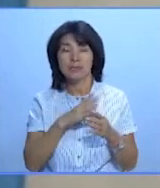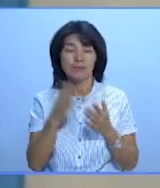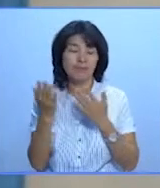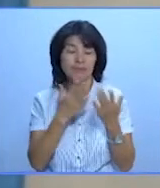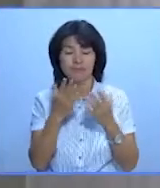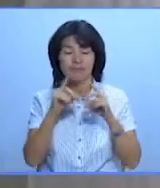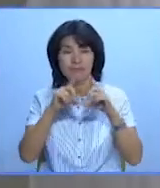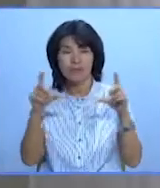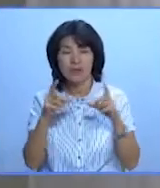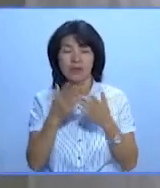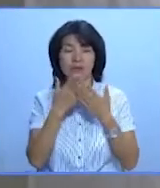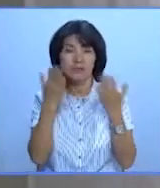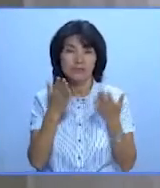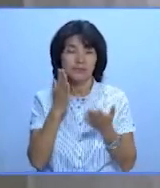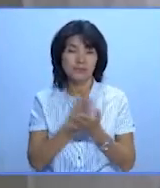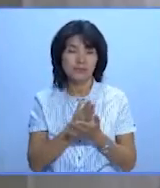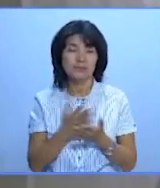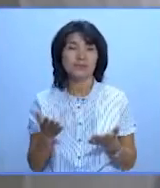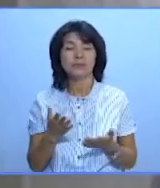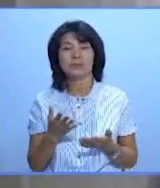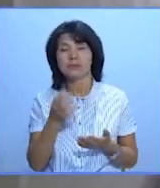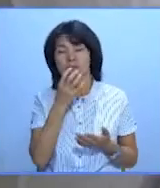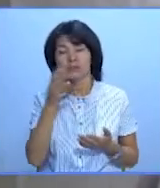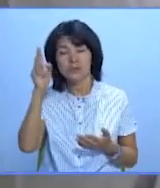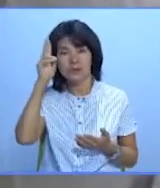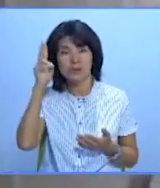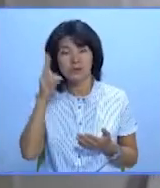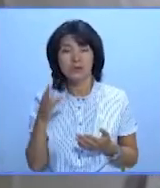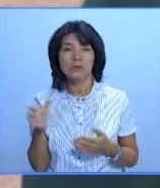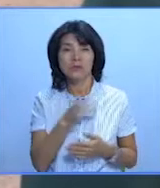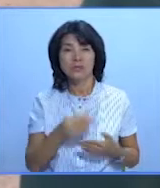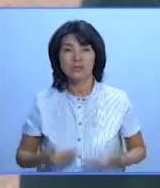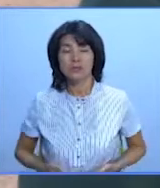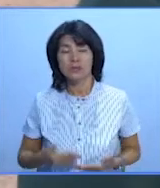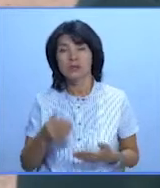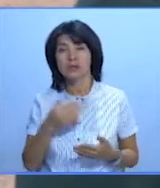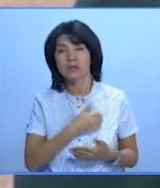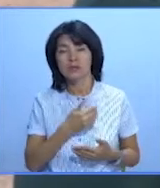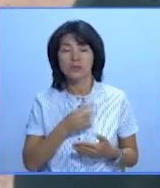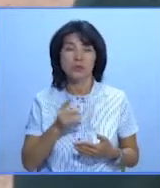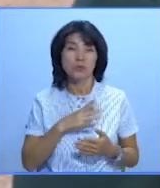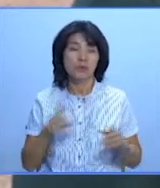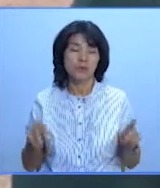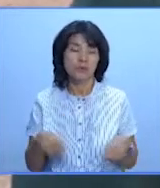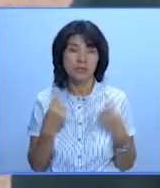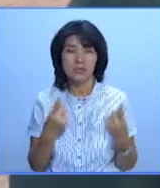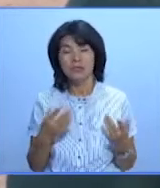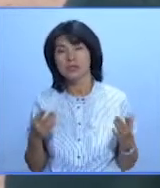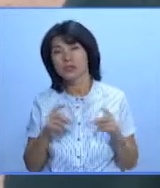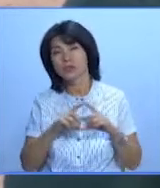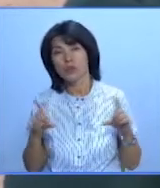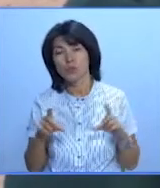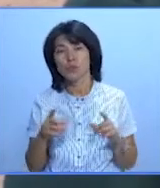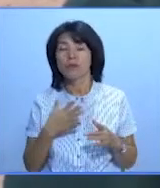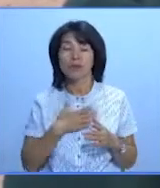последних года помещения пустуют жители аула more and all хотят чтобы у них возродили школу устаревшую тут вот уже 23 года в нашим